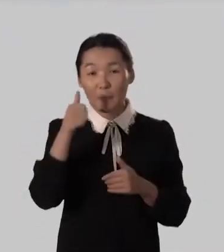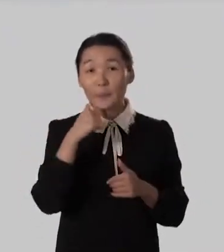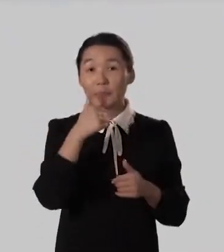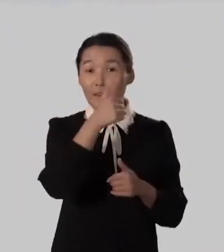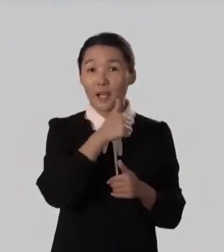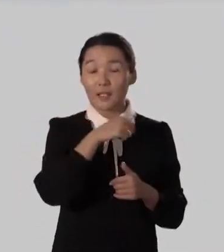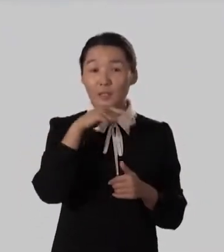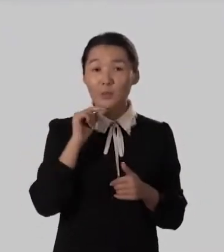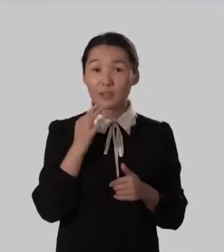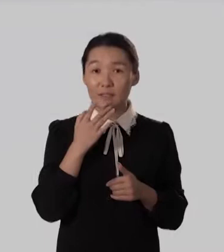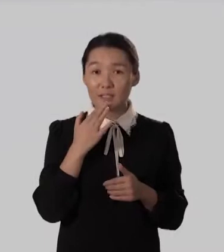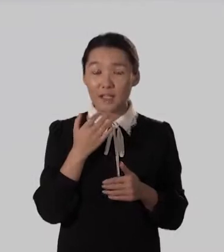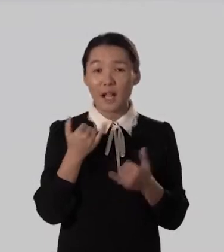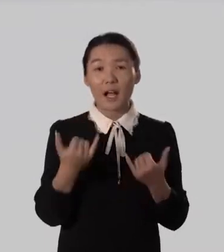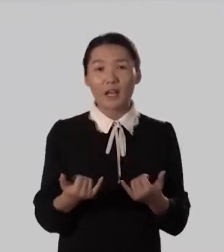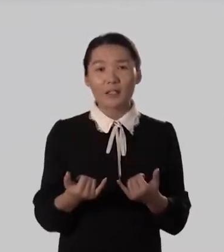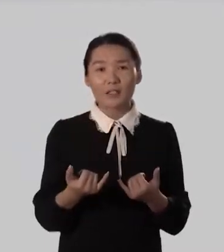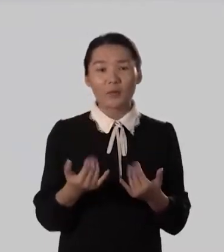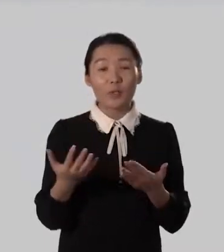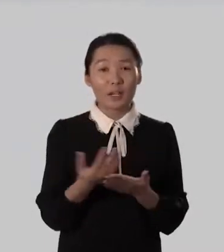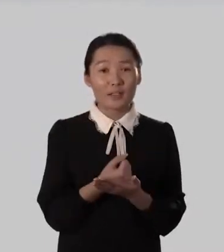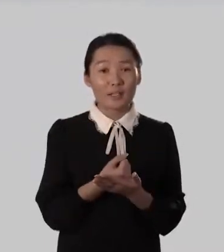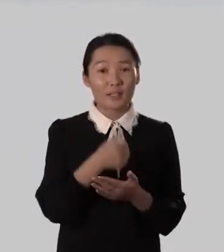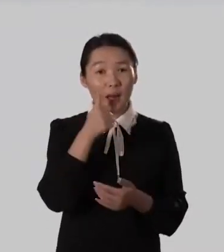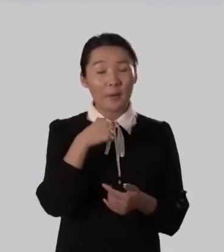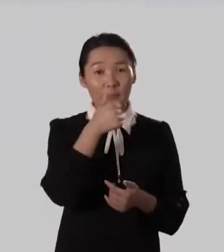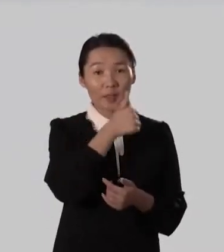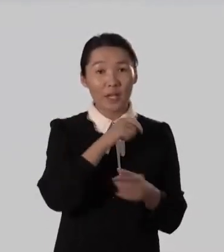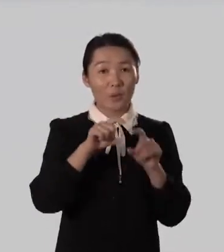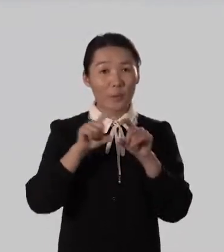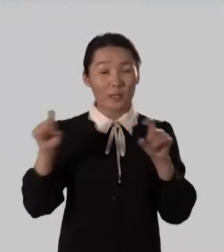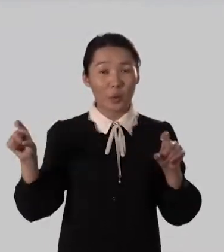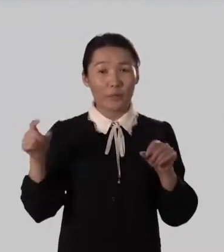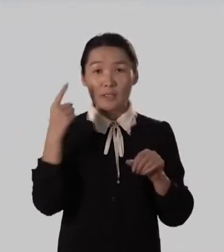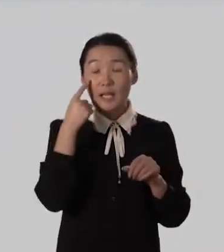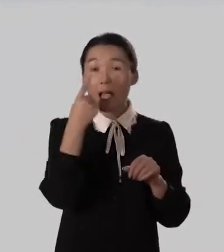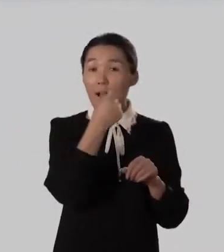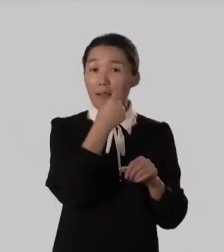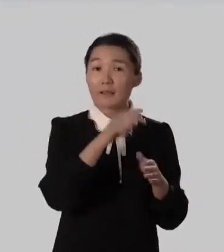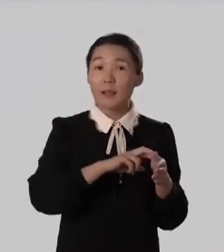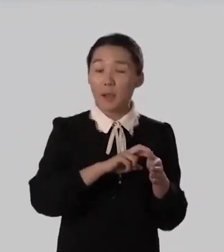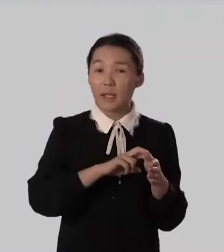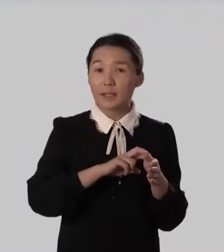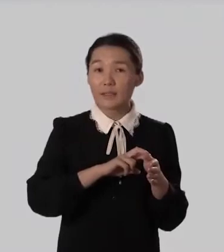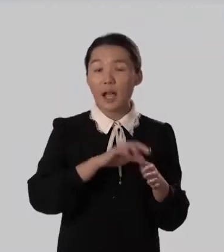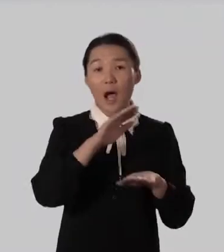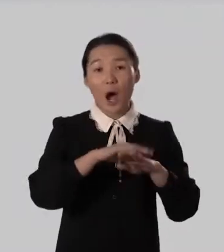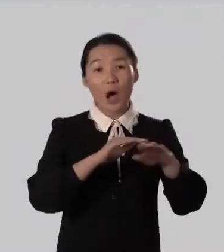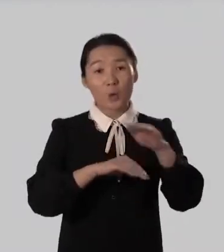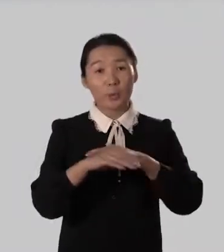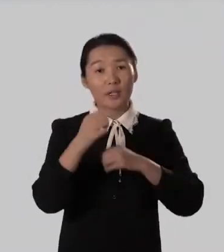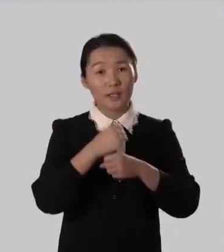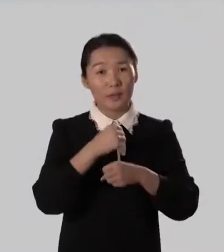тайны русского языка и сегодня мы разгадаем с вами тайну пословицы глаза боятся а руки